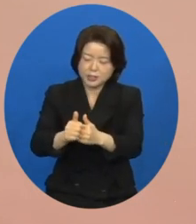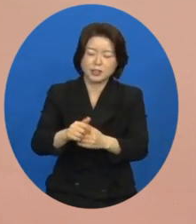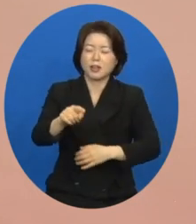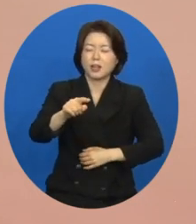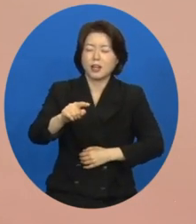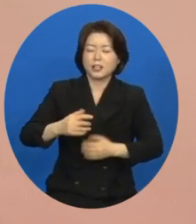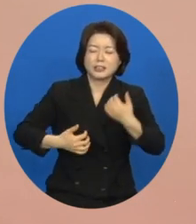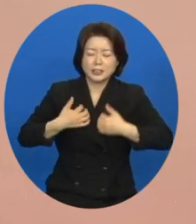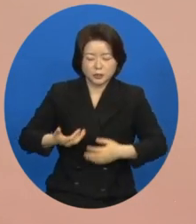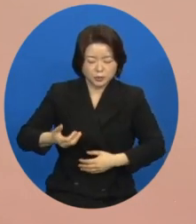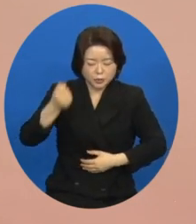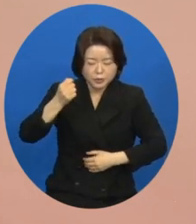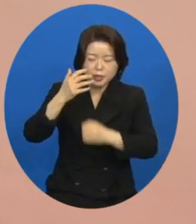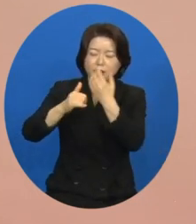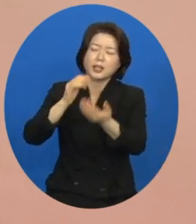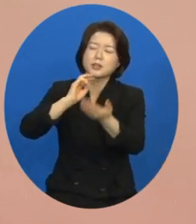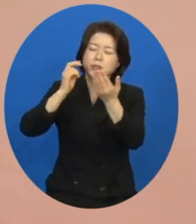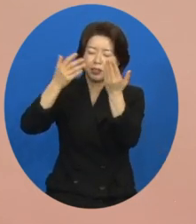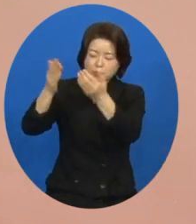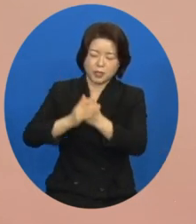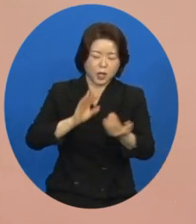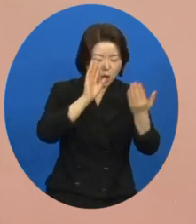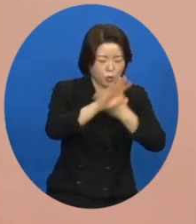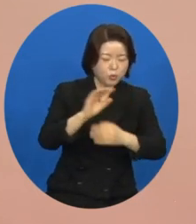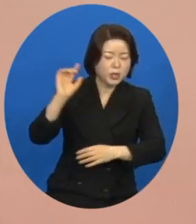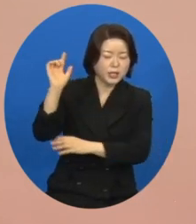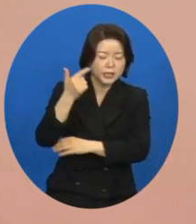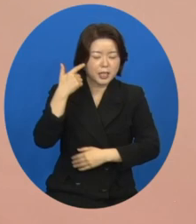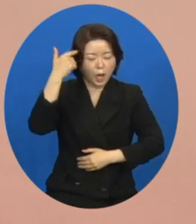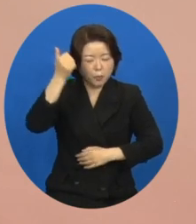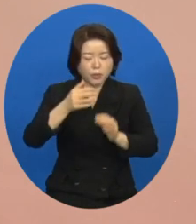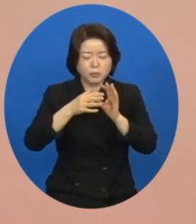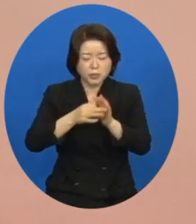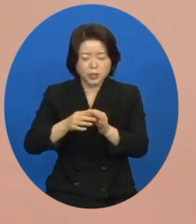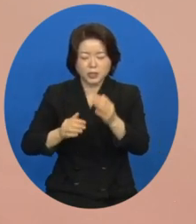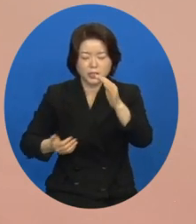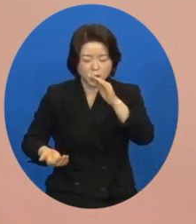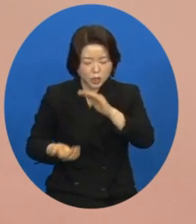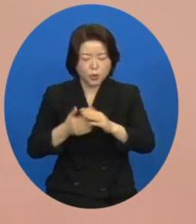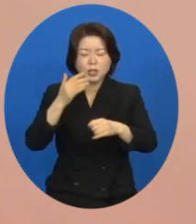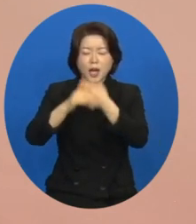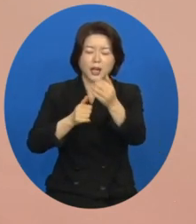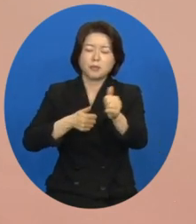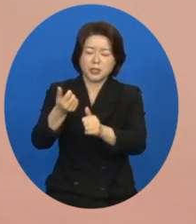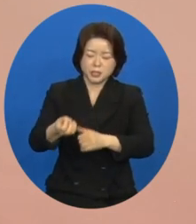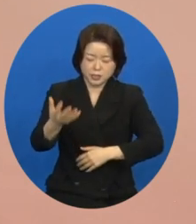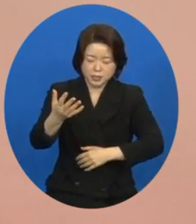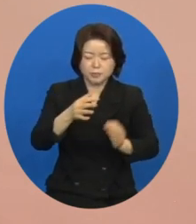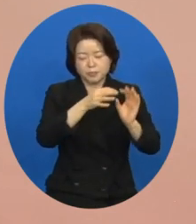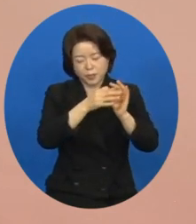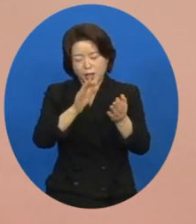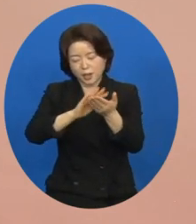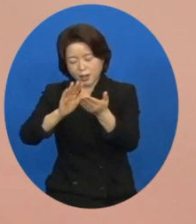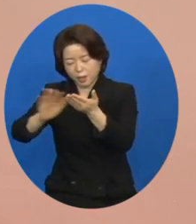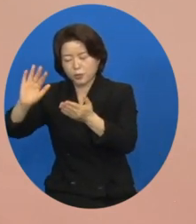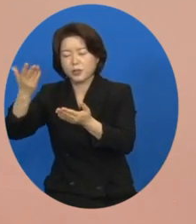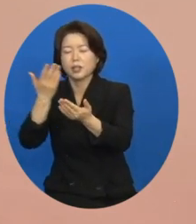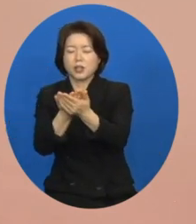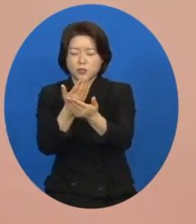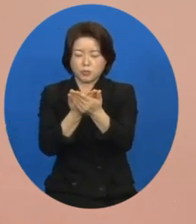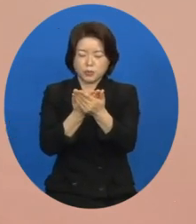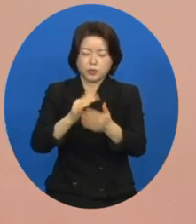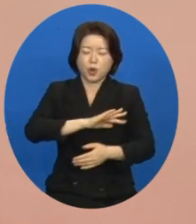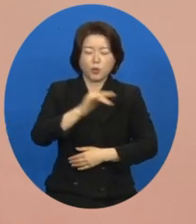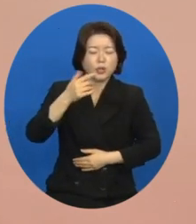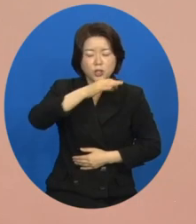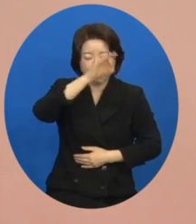찬양합니다. 이후에 김다희 목사를 통해서 이루실 하나님의 승리가 이어지게 하옵소서. 그리 유